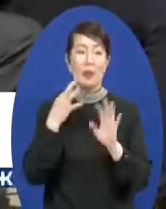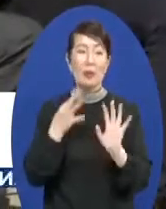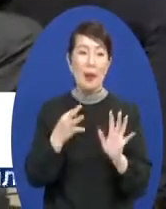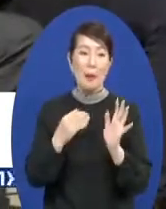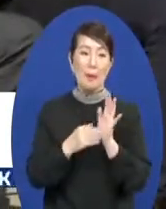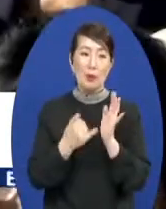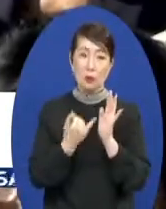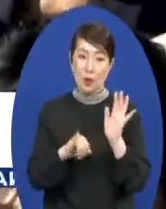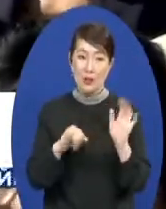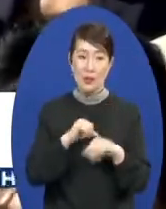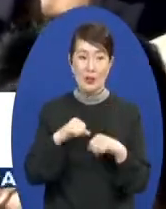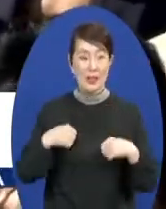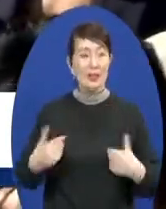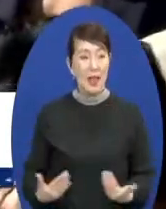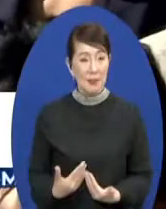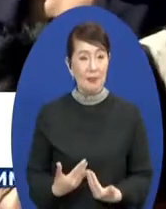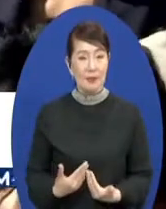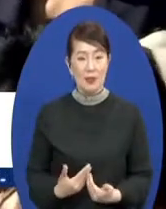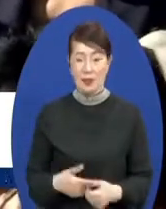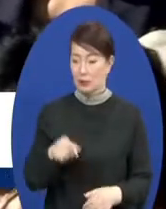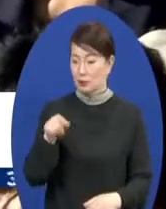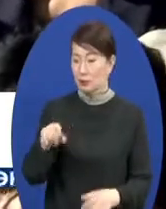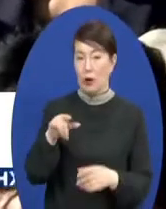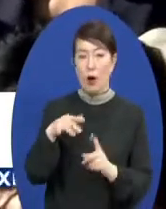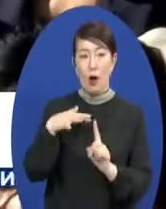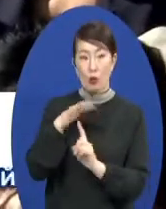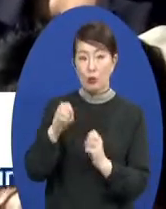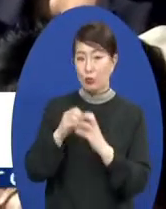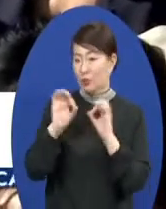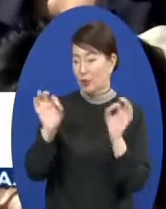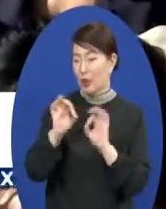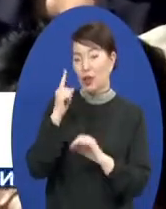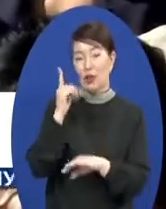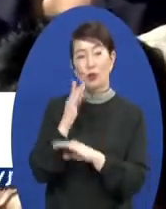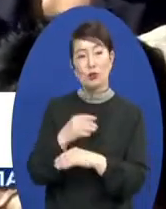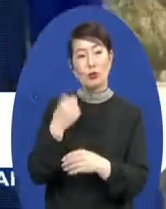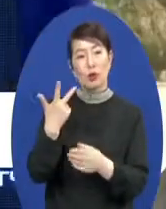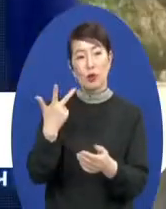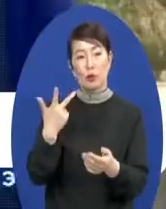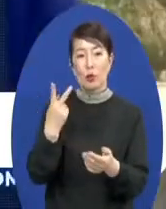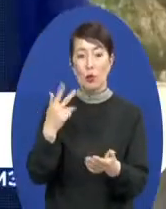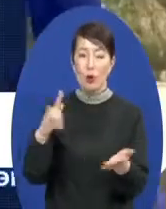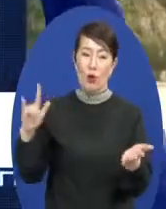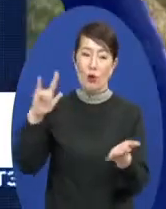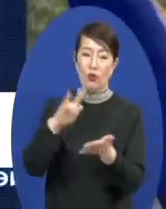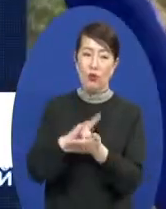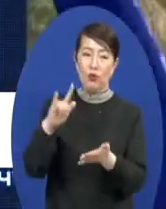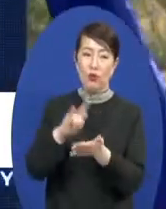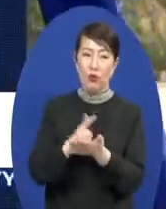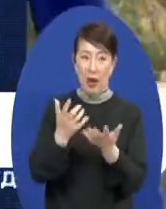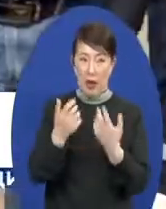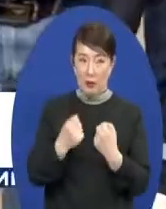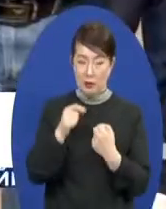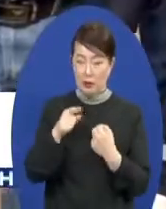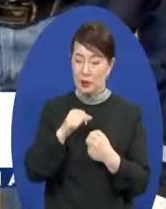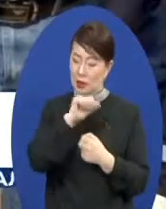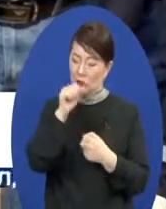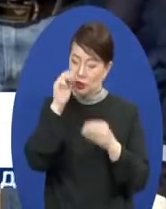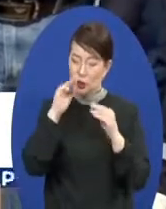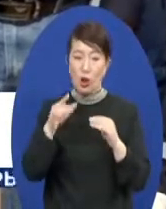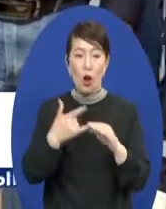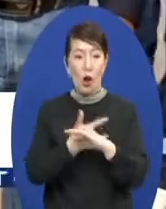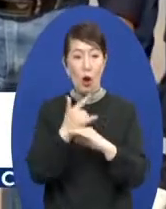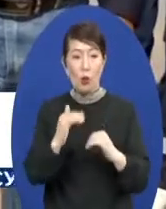орчим иргэн амьдарч байгаа. Ая тухтай орчим бүрдээгүйгээс өдөрт 2-3 онгоцоор ажилчдаа татаж авдаг. Энэ асуудлын шийдэл нь өмнгийн